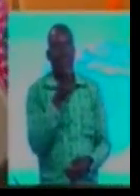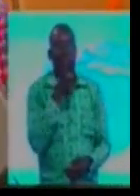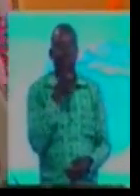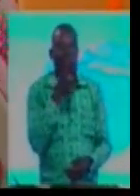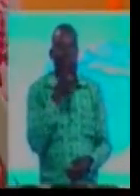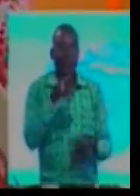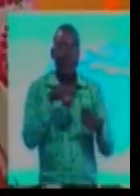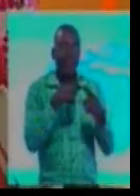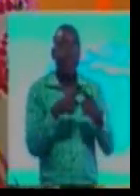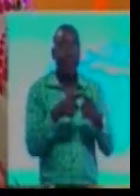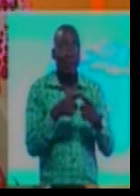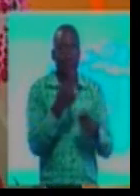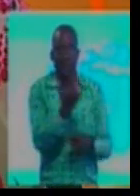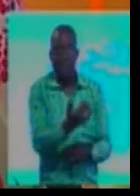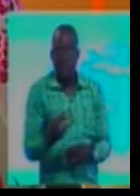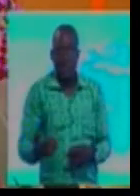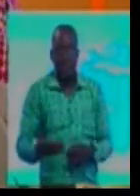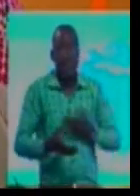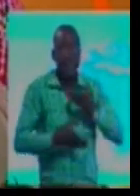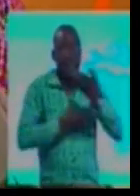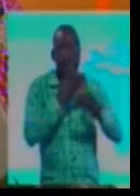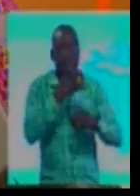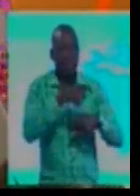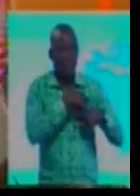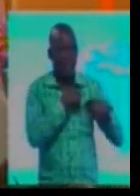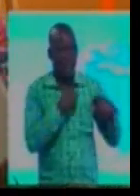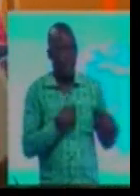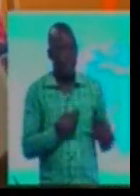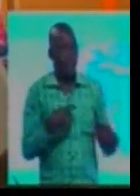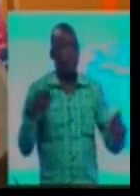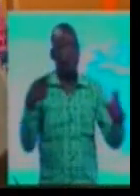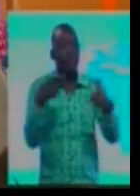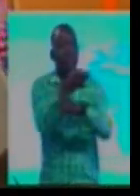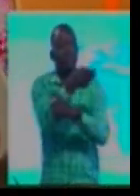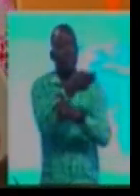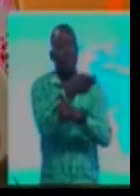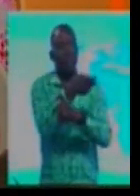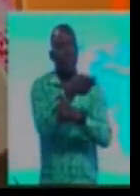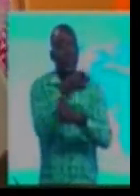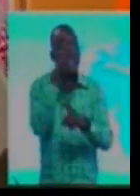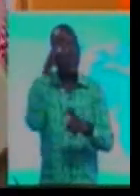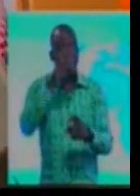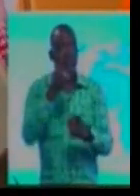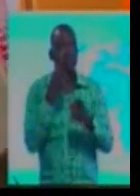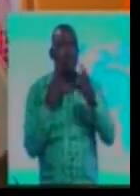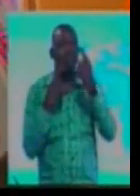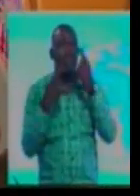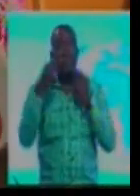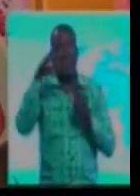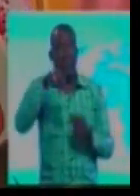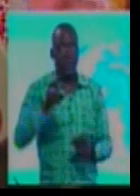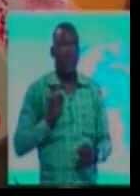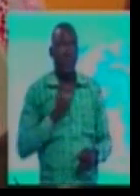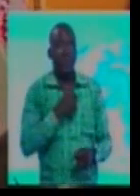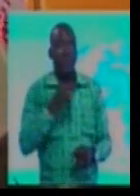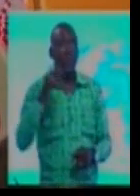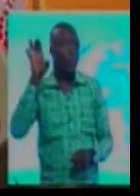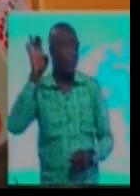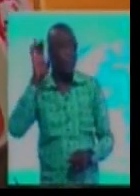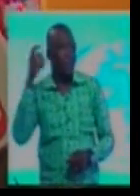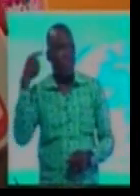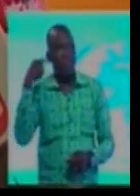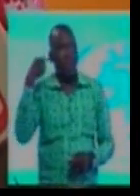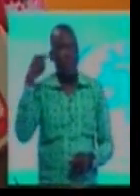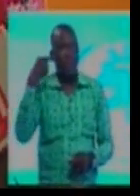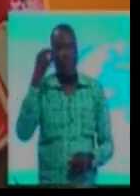quand un enfant crie, le cœur de la maman est blessé. Et ce sont ces cris, ces pleurs que nous avons entendus. Nous sommes